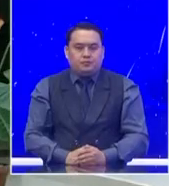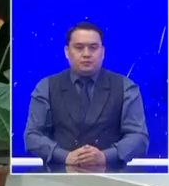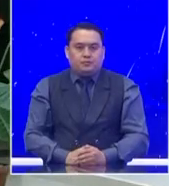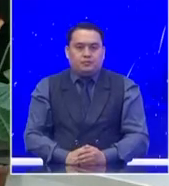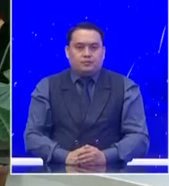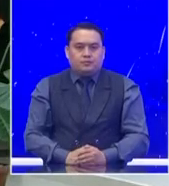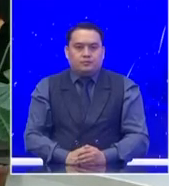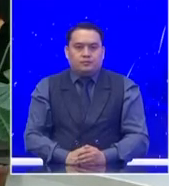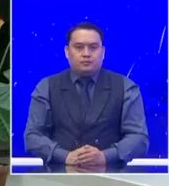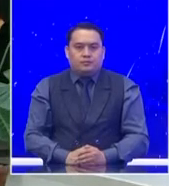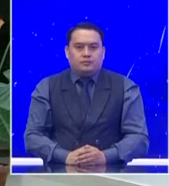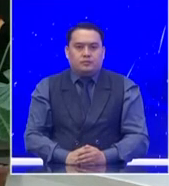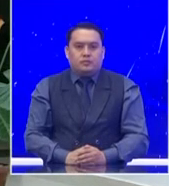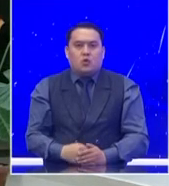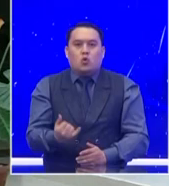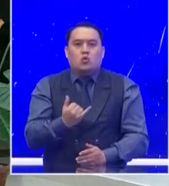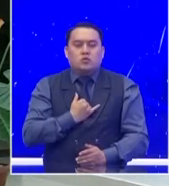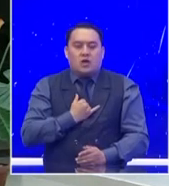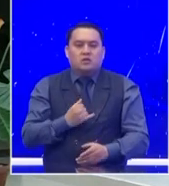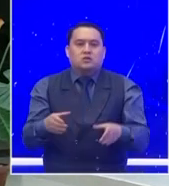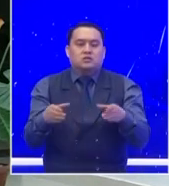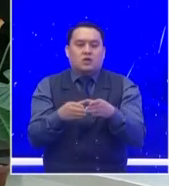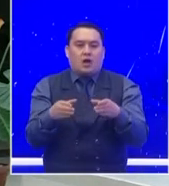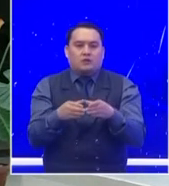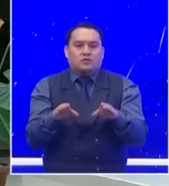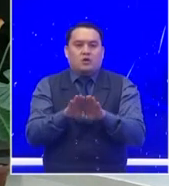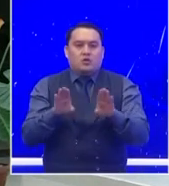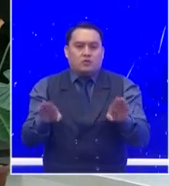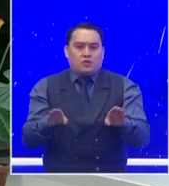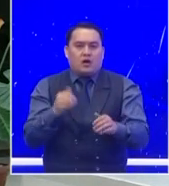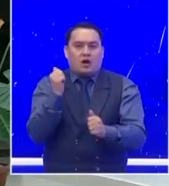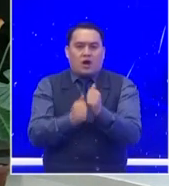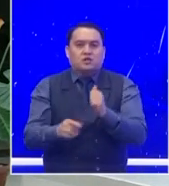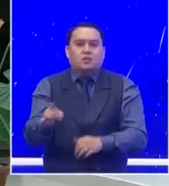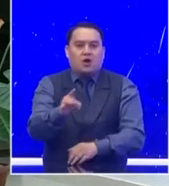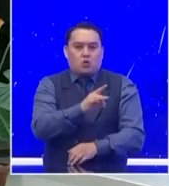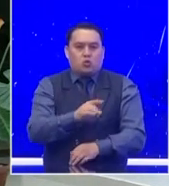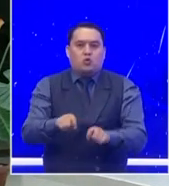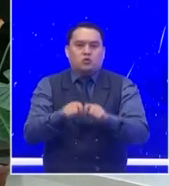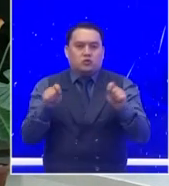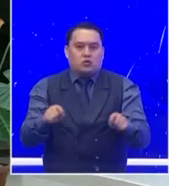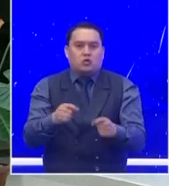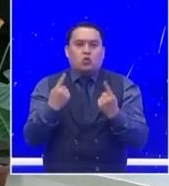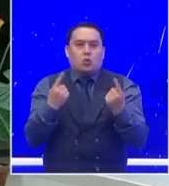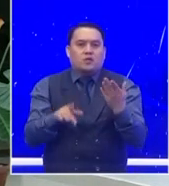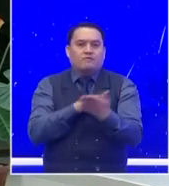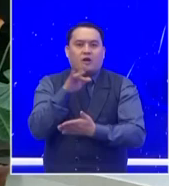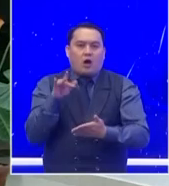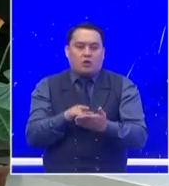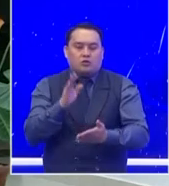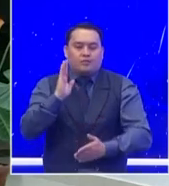На будущее у нас аналогичные штабы, как в области, будут создаваться в каждом районе, в крупных городах и населенных